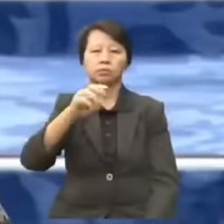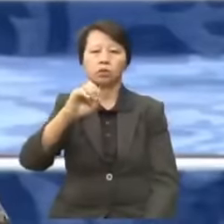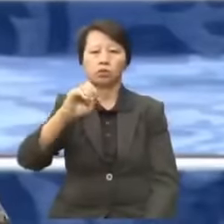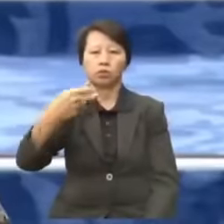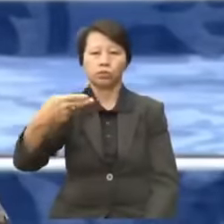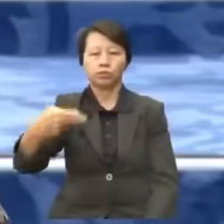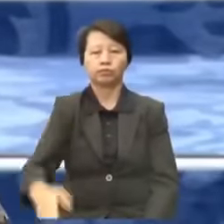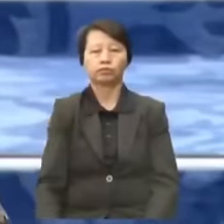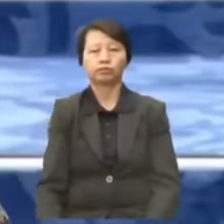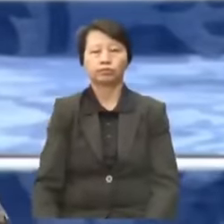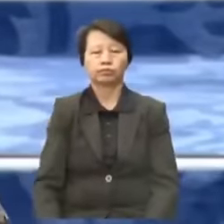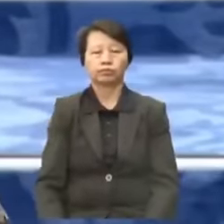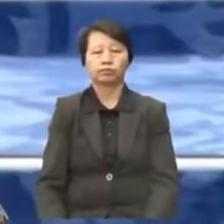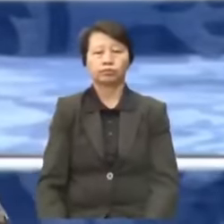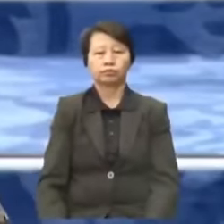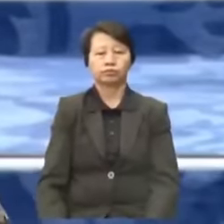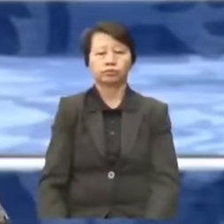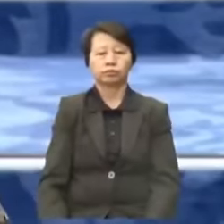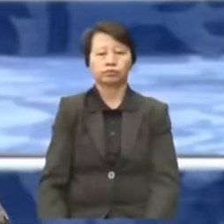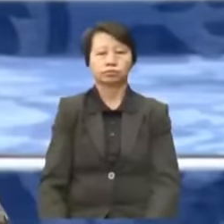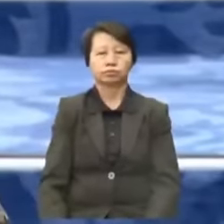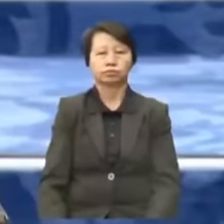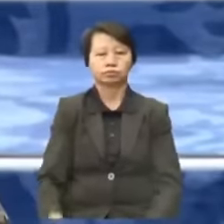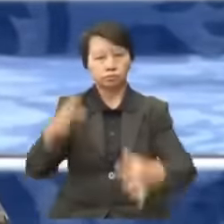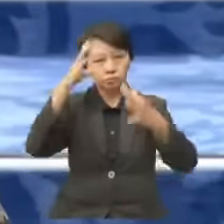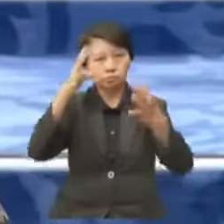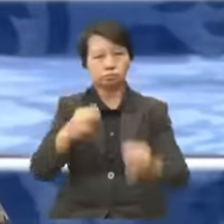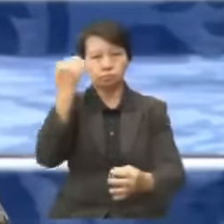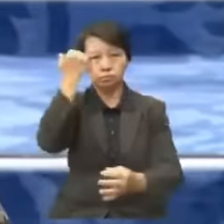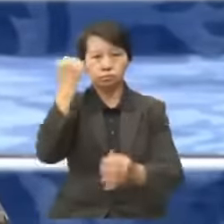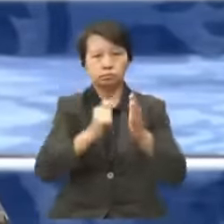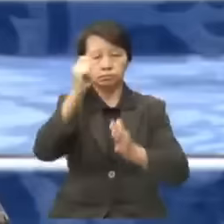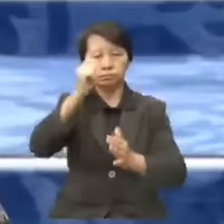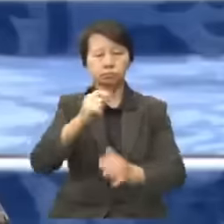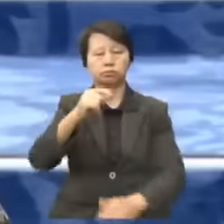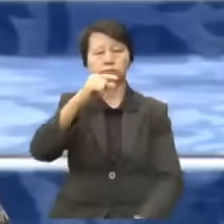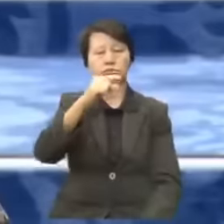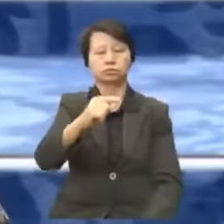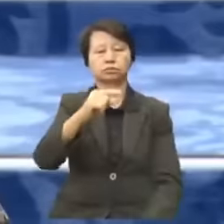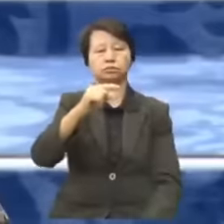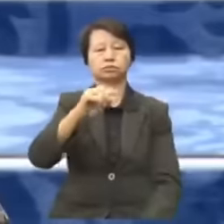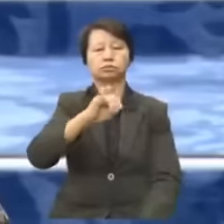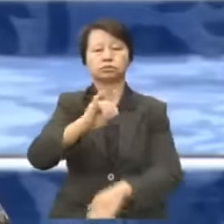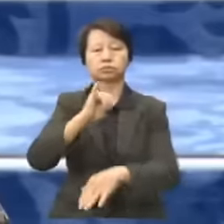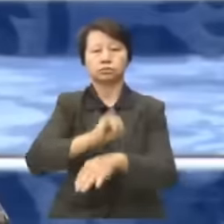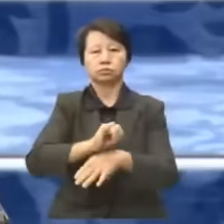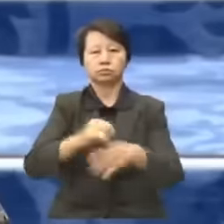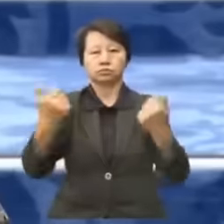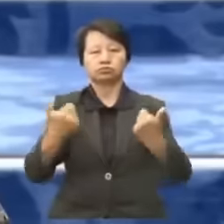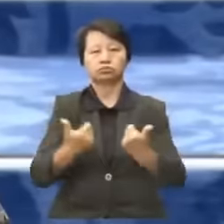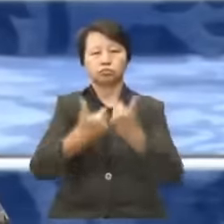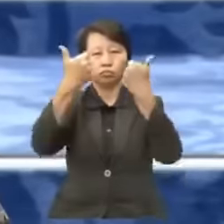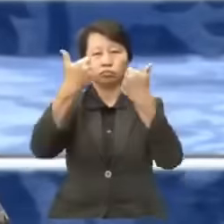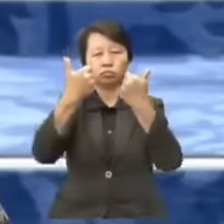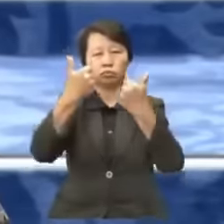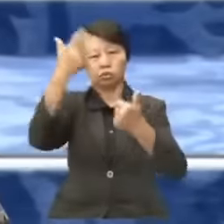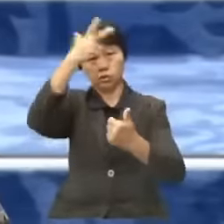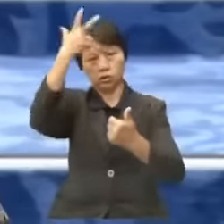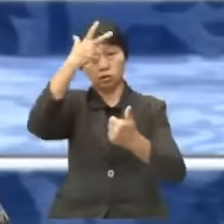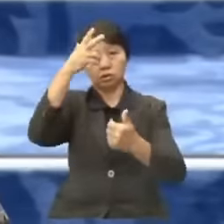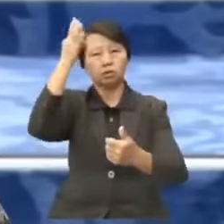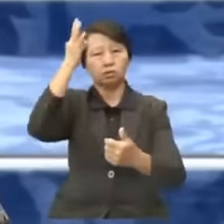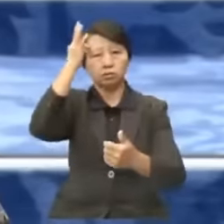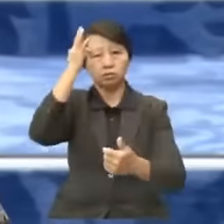ekoran keputusan Hakim Mahkamah tinggi dalam kes J Island lawan kerajaan persekutuan Tan sedia